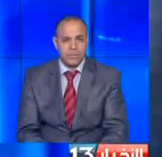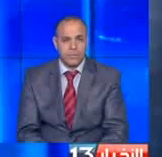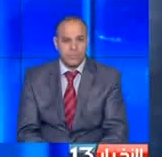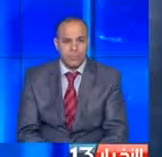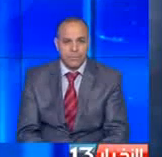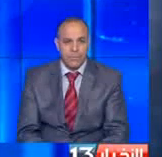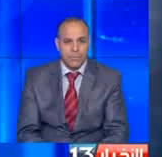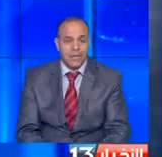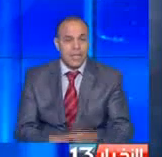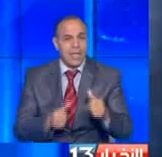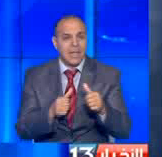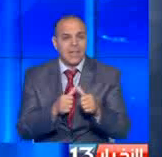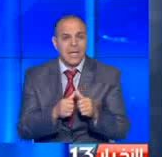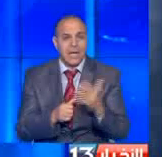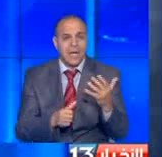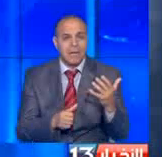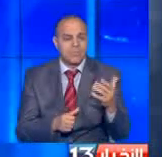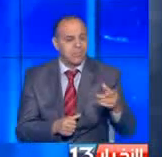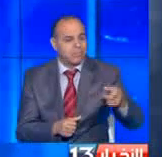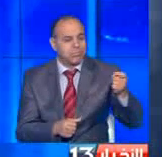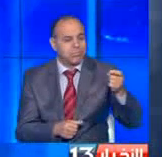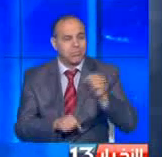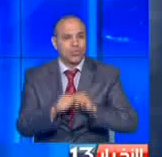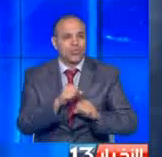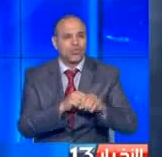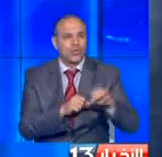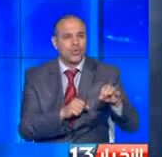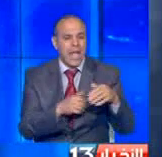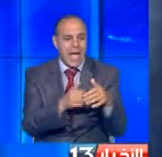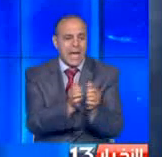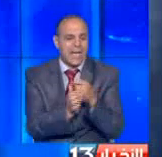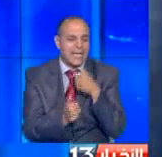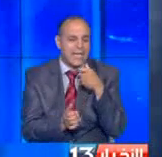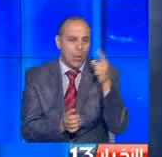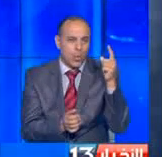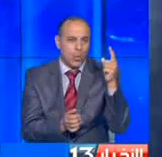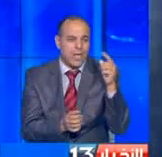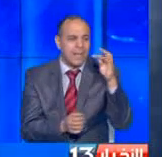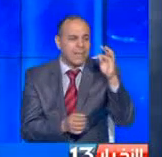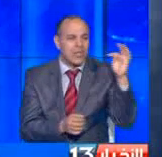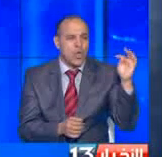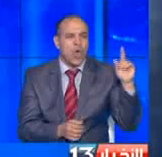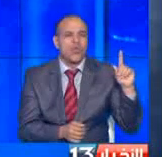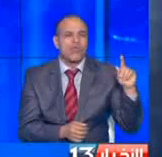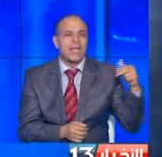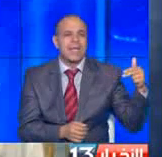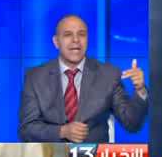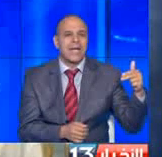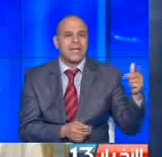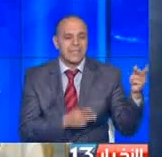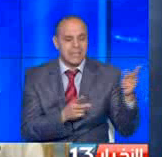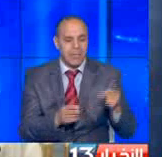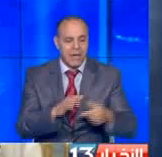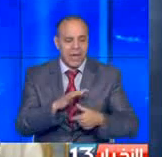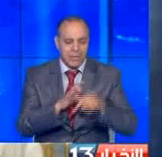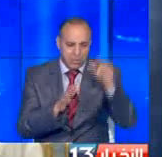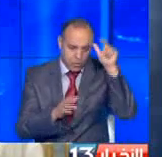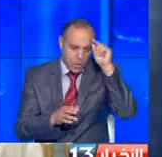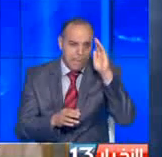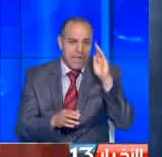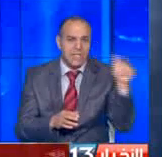وفي الذكرى الخامسه لاغتيال المنسق الجهوي لحركه نداء تونس بتطاوين استقبل رئيس الجمهوريه